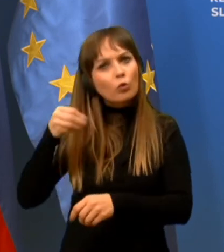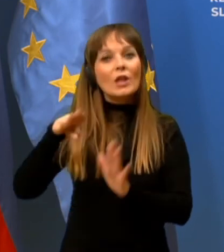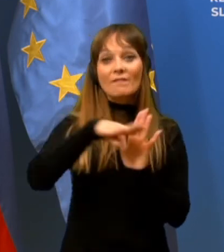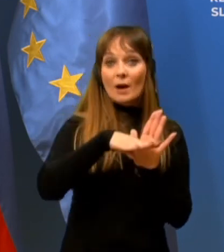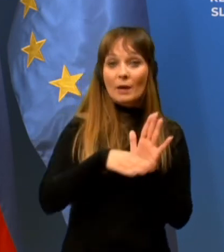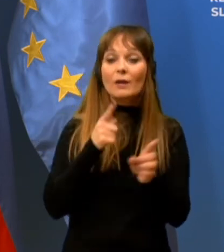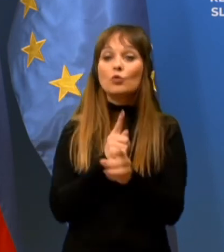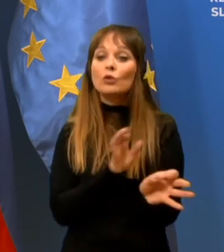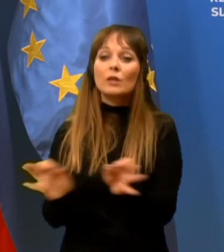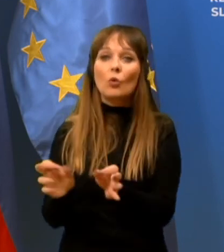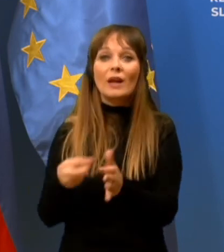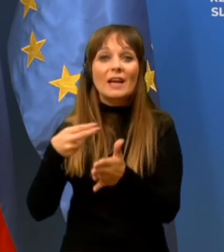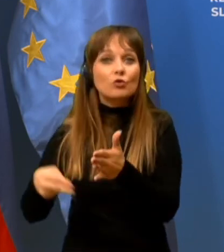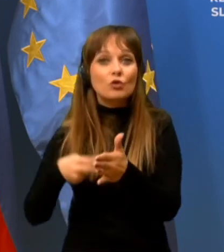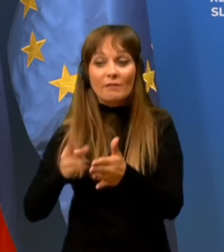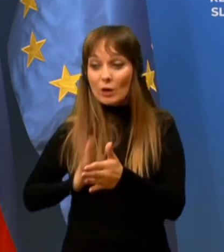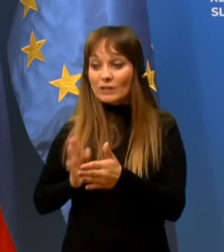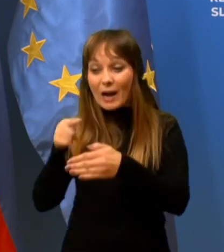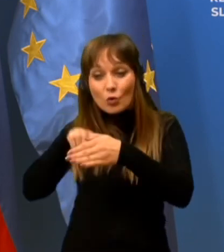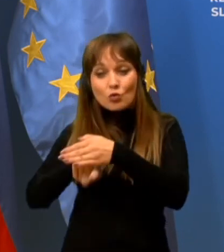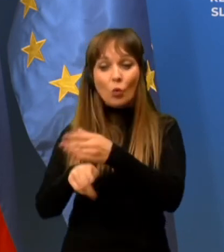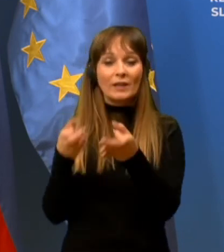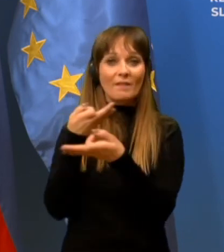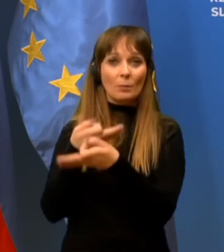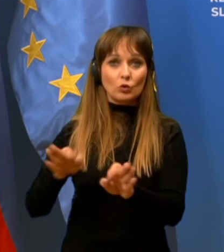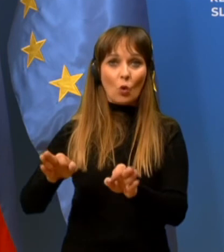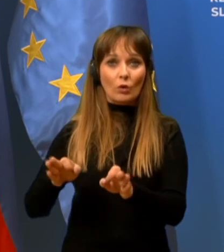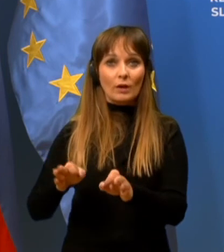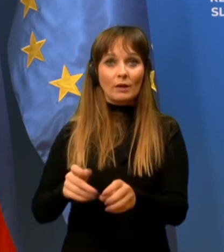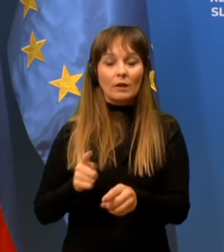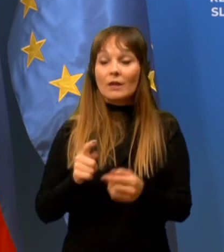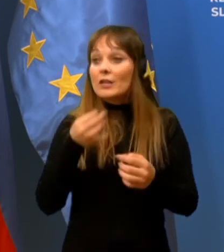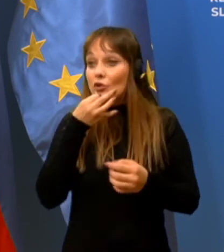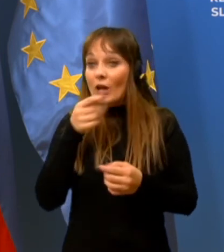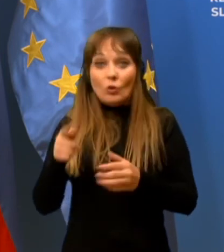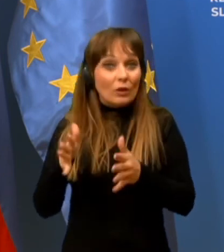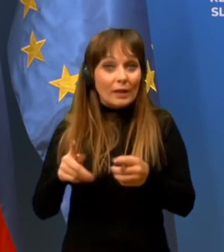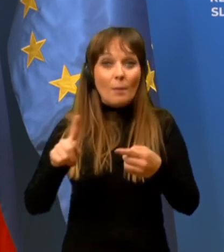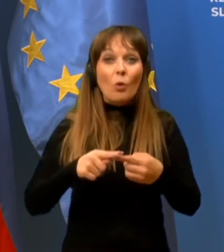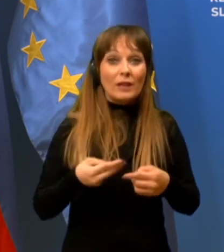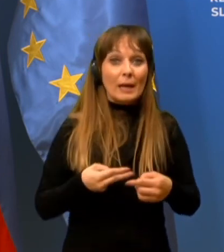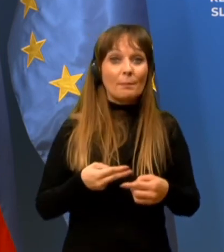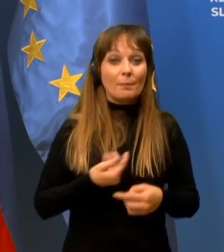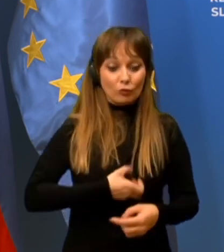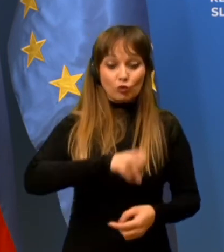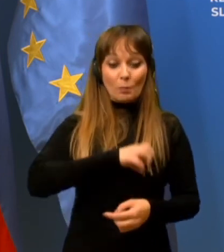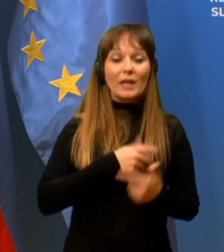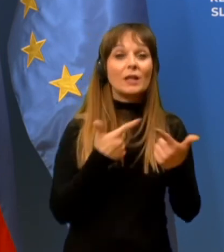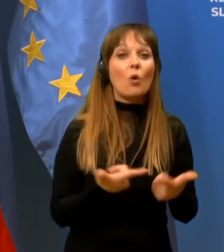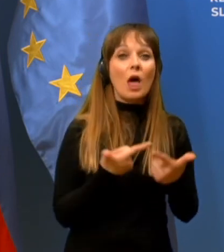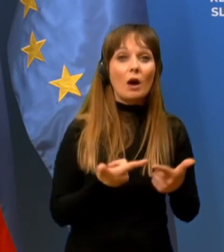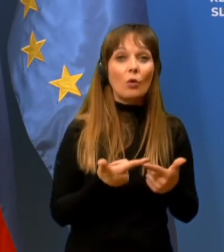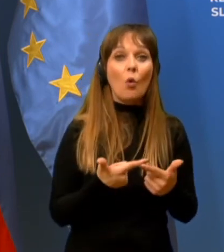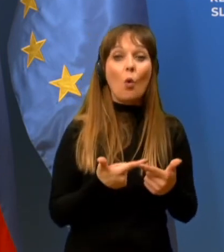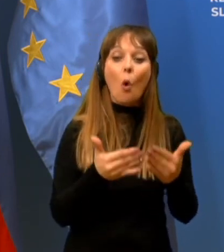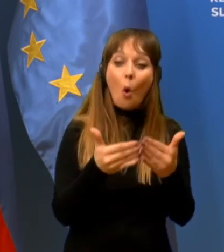urejajo maksimalno število strank v prostoru. V nasprotnem primeru ima pristojni inšpektor pravico in dolžnost